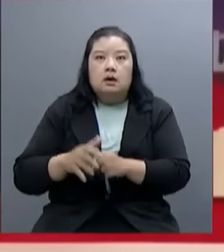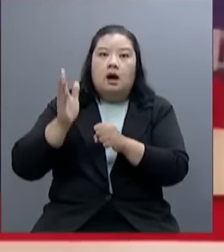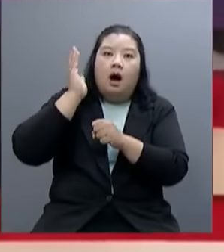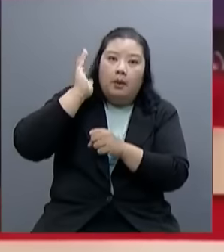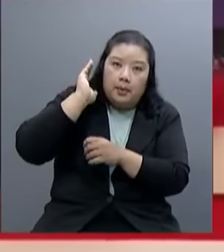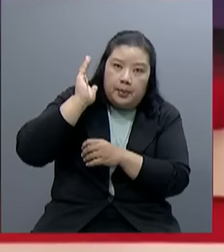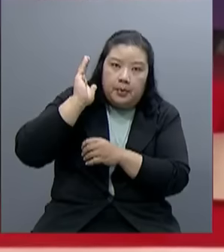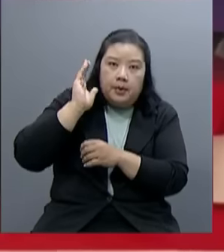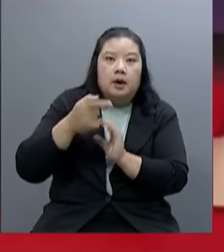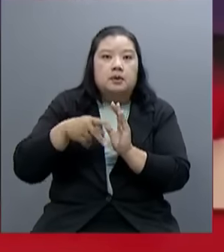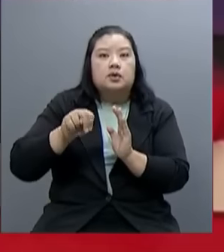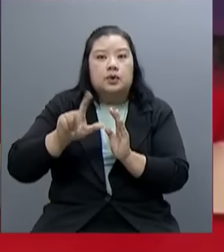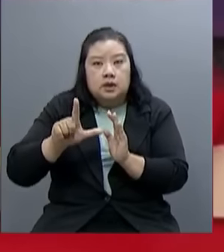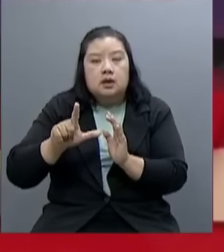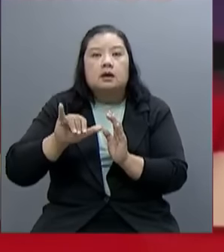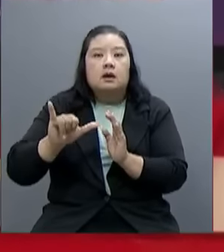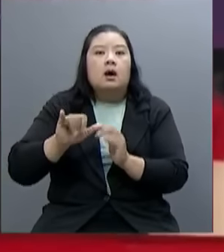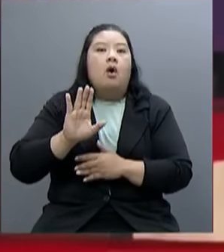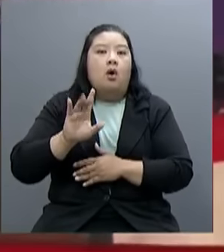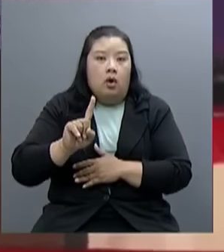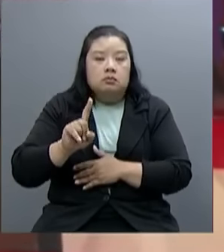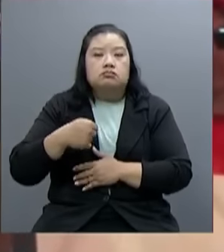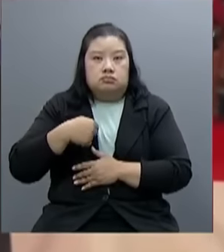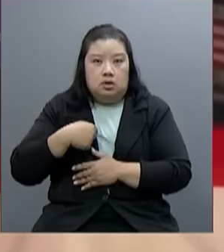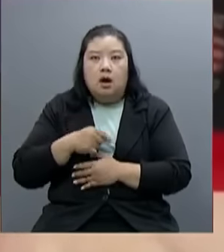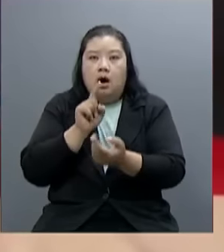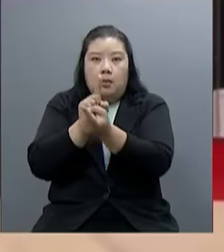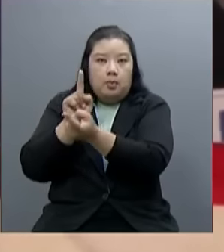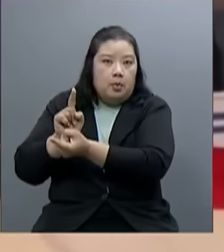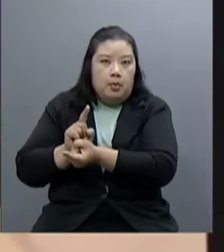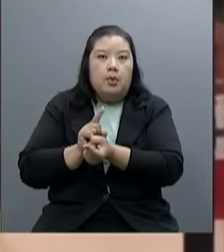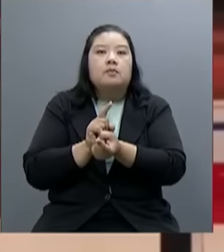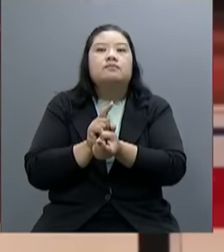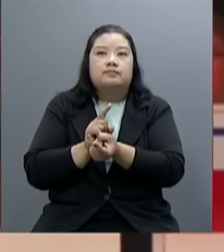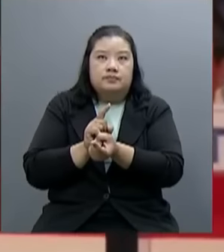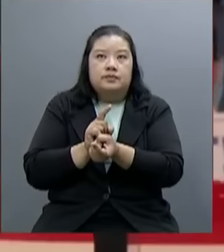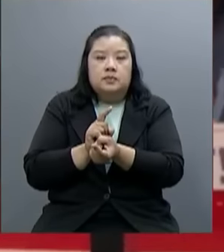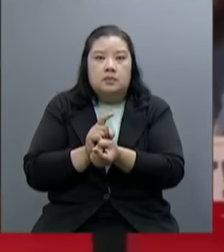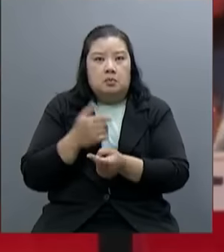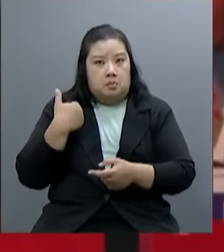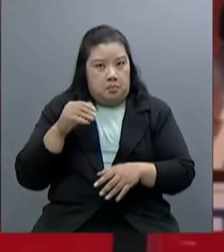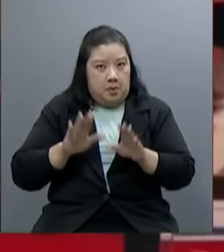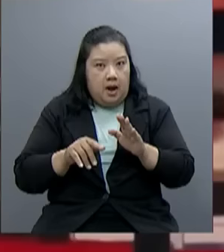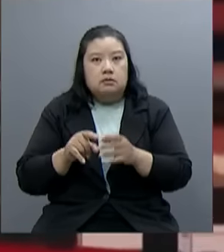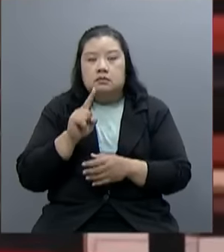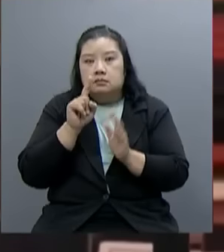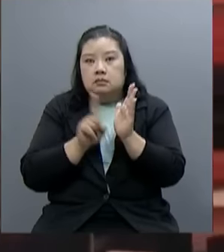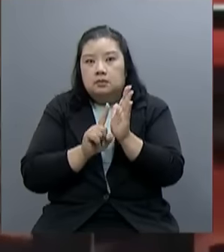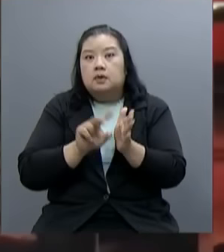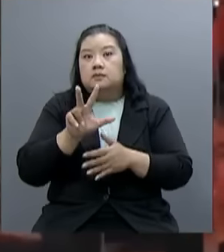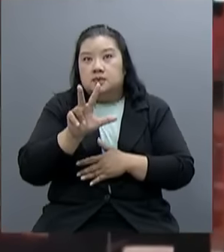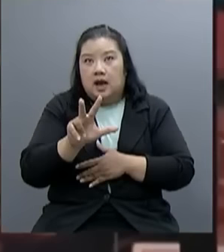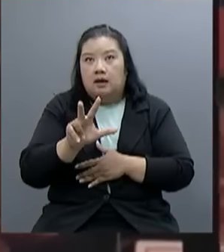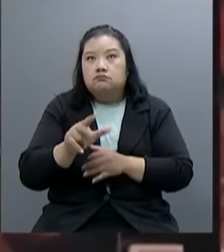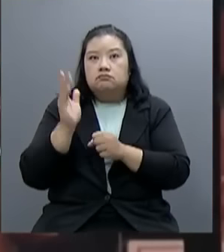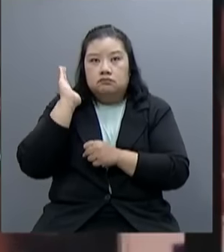เพนซิลเวเนียรัฐสมรภูมิสำคัญที่มาสไปเยือนในหลายเมืองของรัฐนี้แล้วไม่ต่ำกว่า3ครั้งนับตั้งแต่ได้ขึ้นเวที